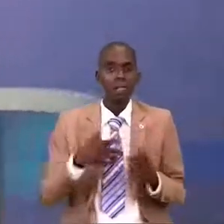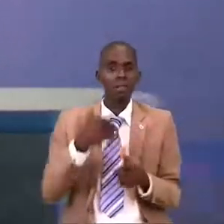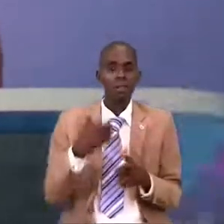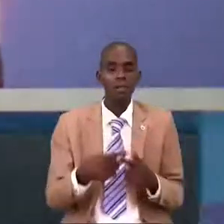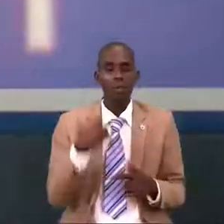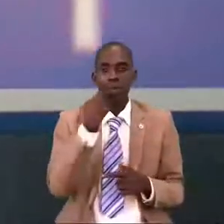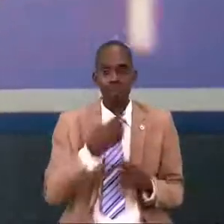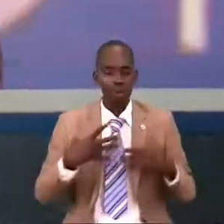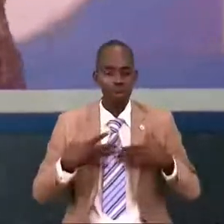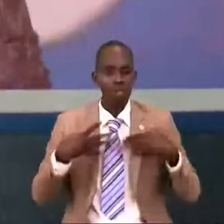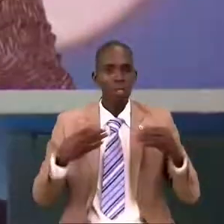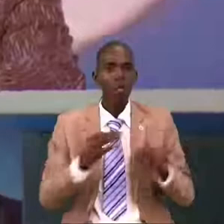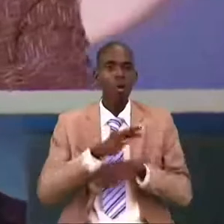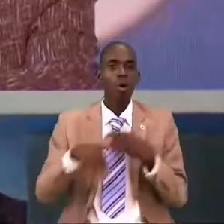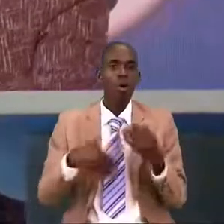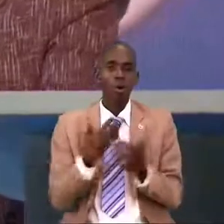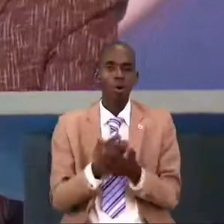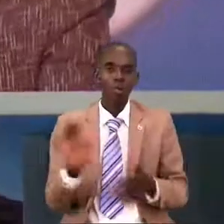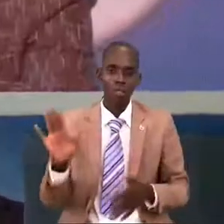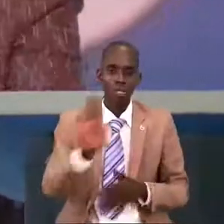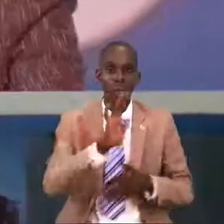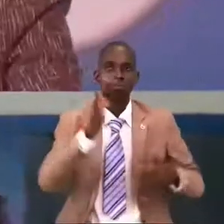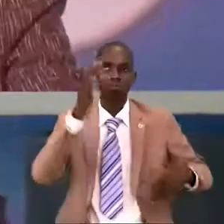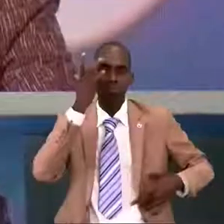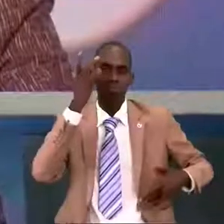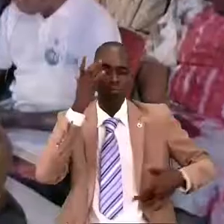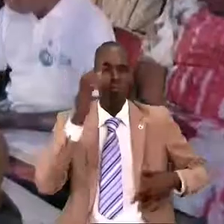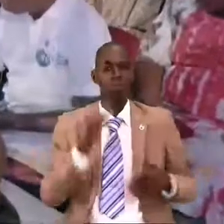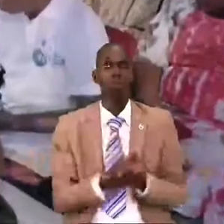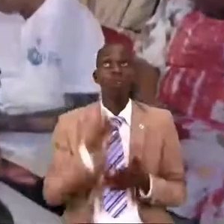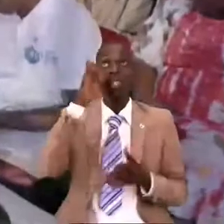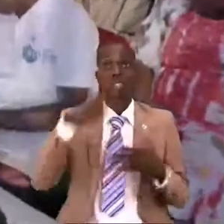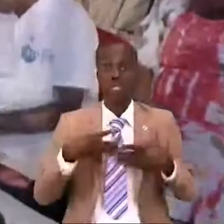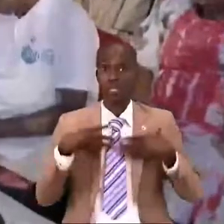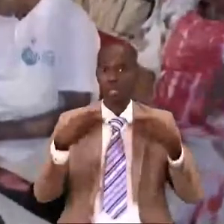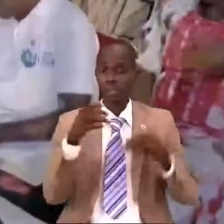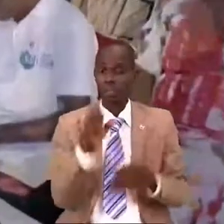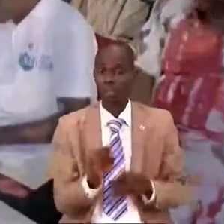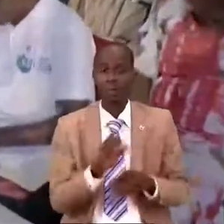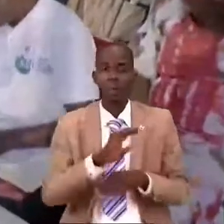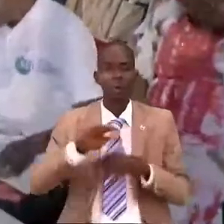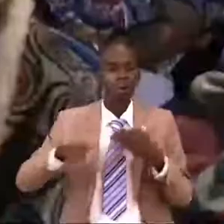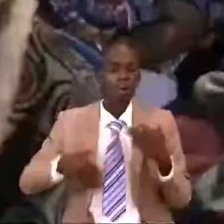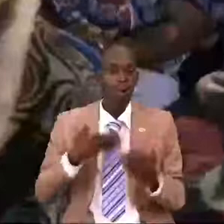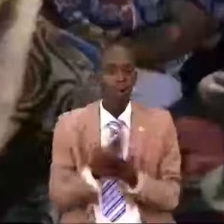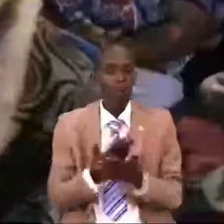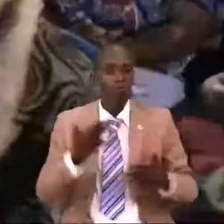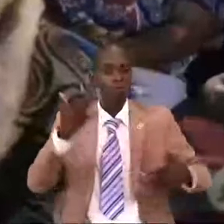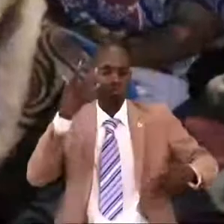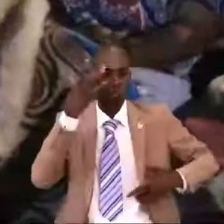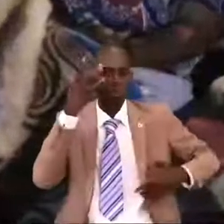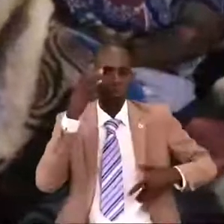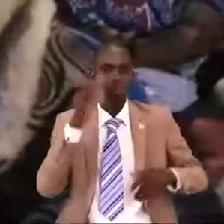guérit toutes les maladies. Le cancer sera guéri. La tuberculose